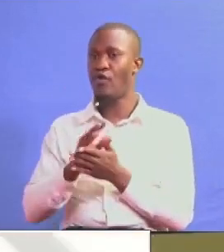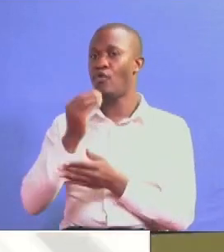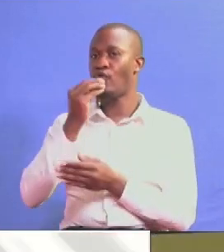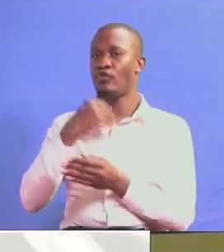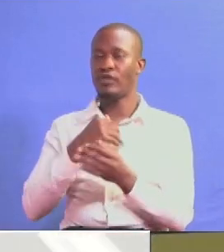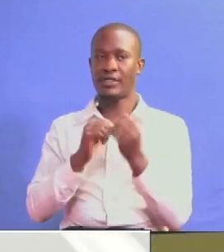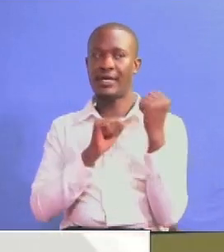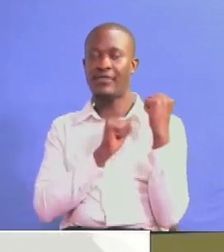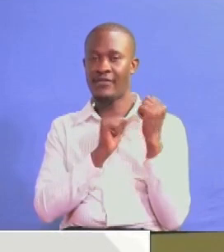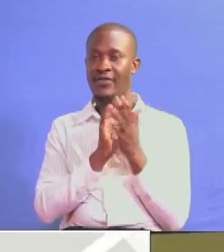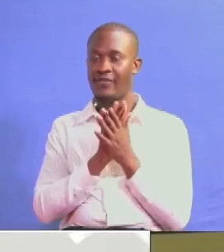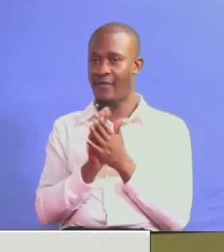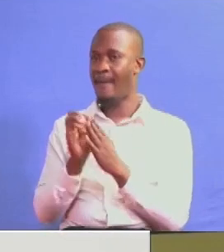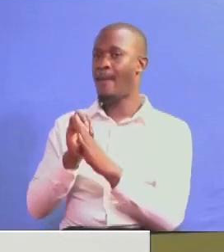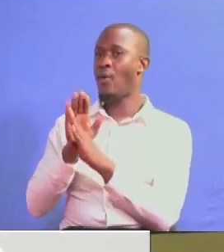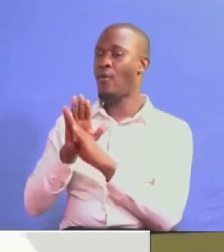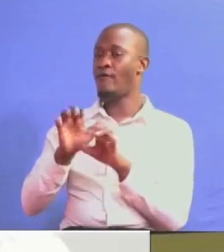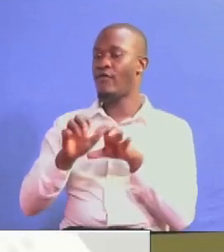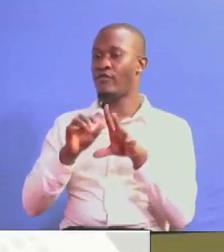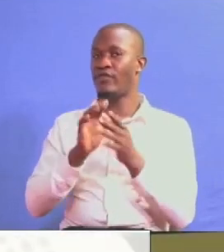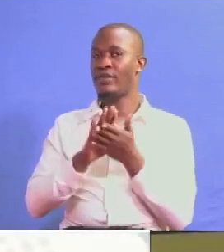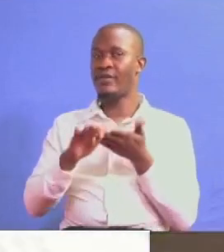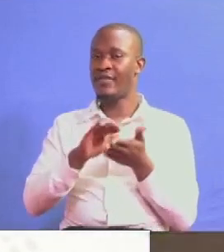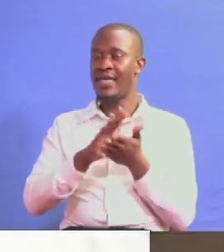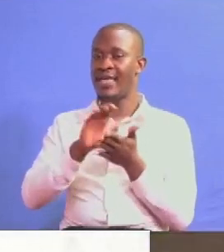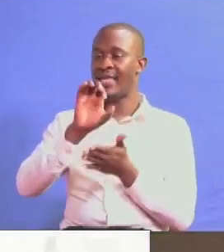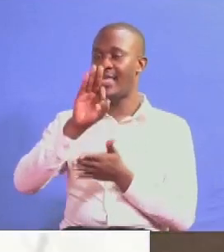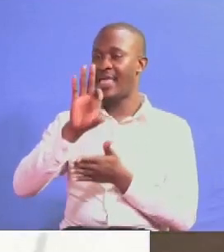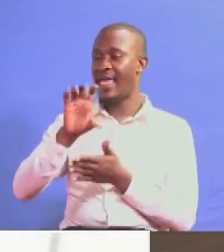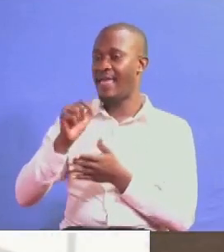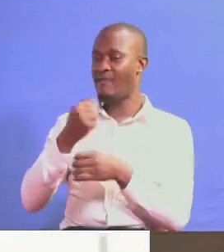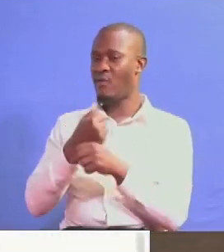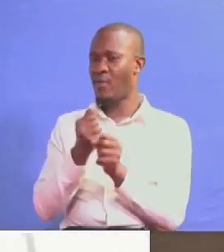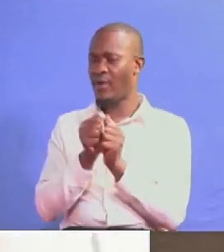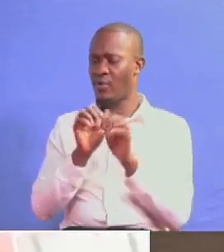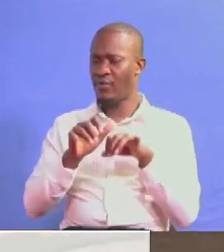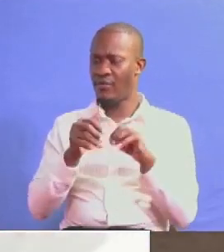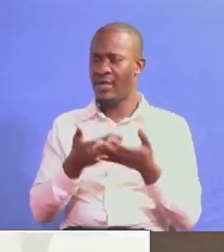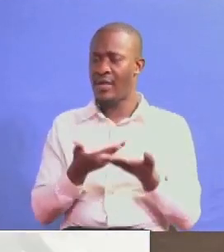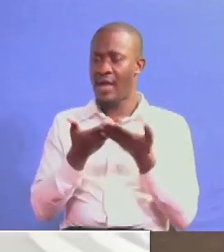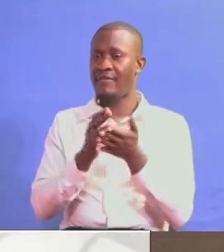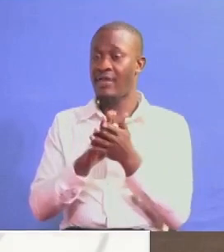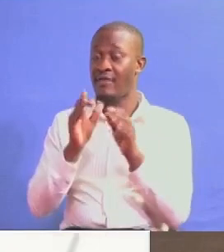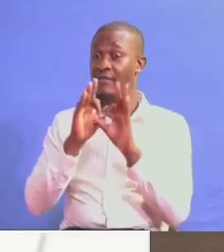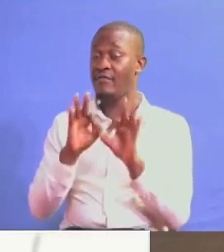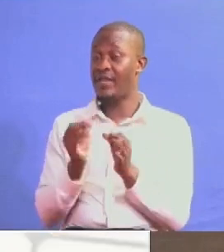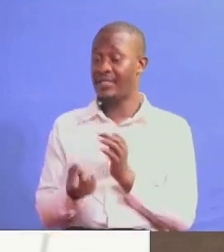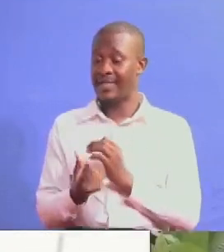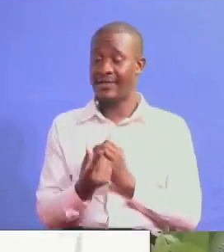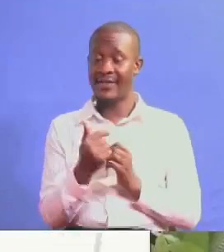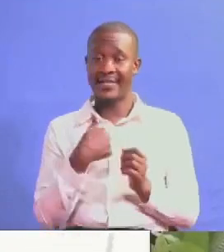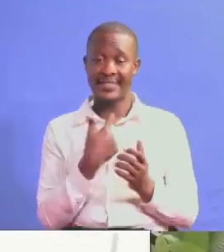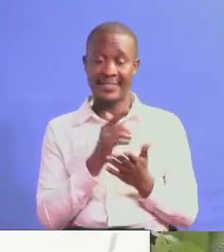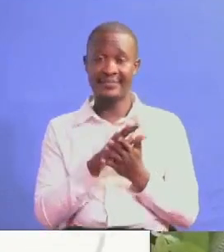climate change. Empowering Farmers Foundation, EFF, is working with farmers by giving them free seedlings said to be